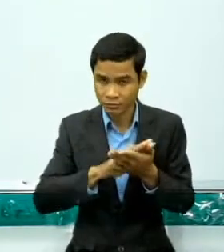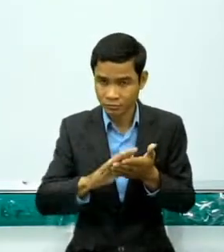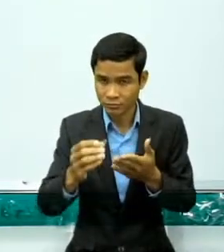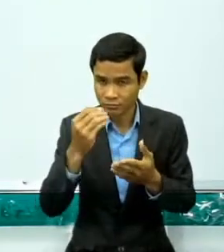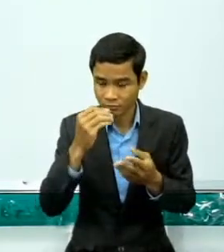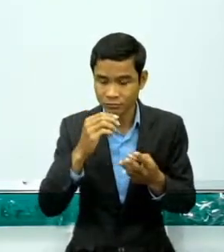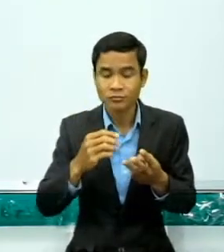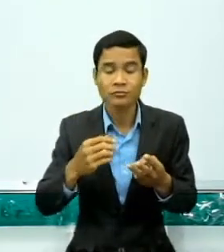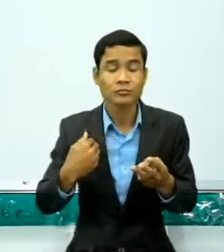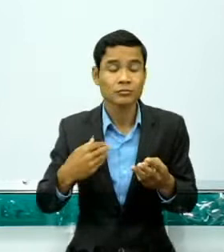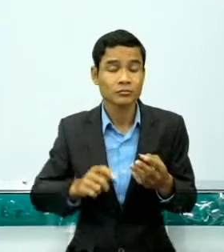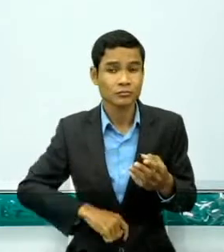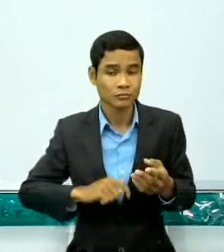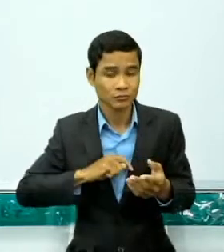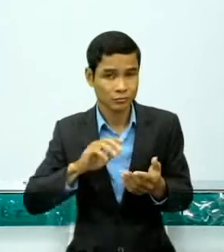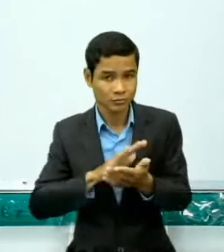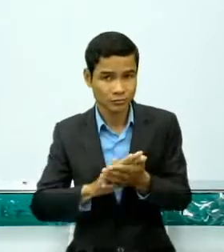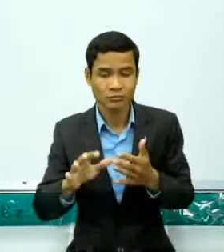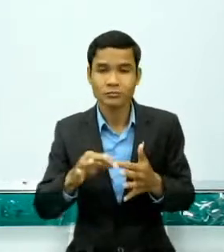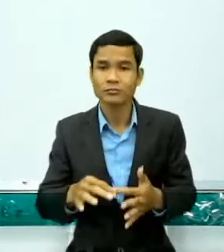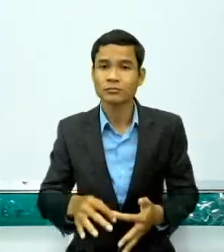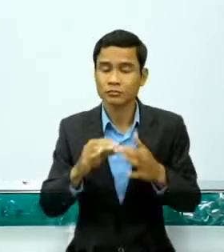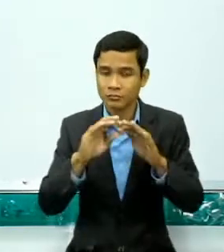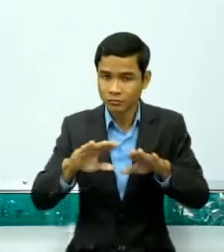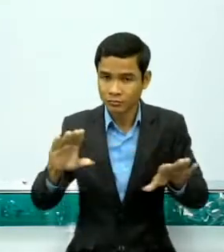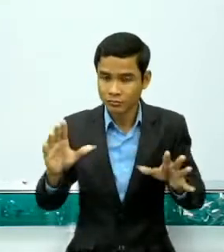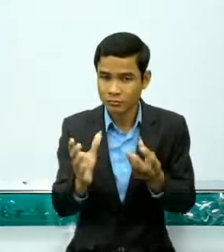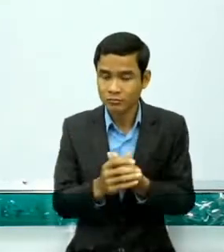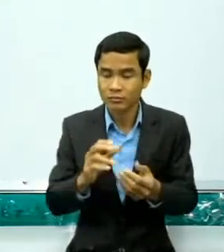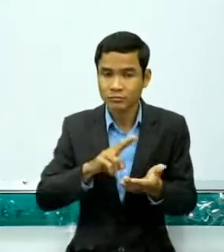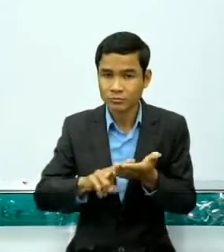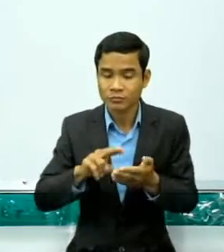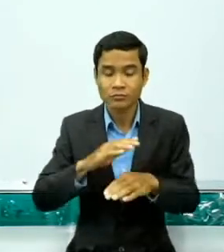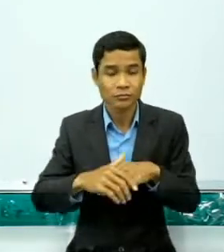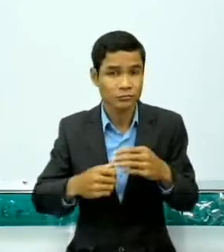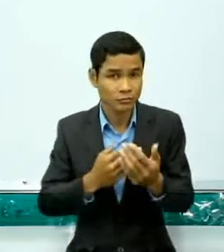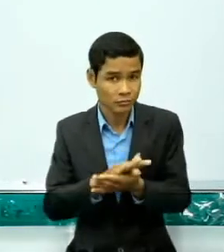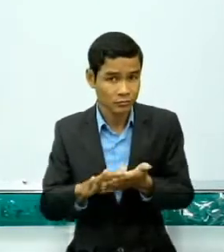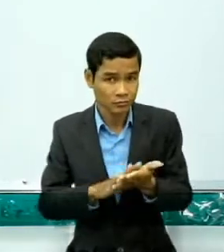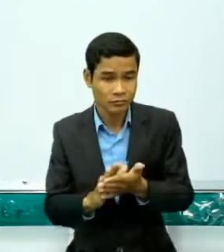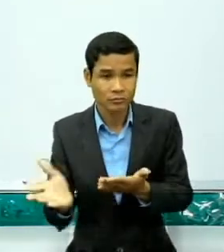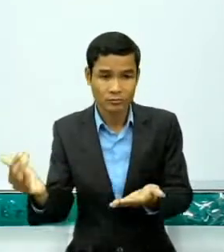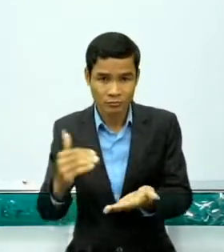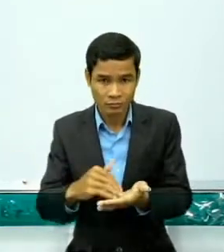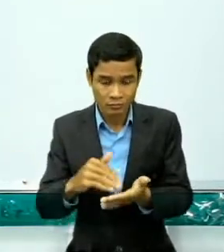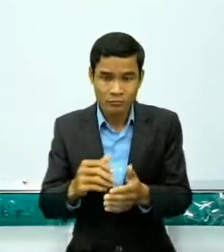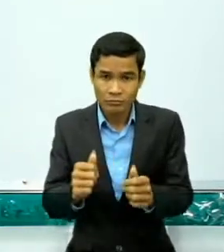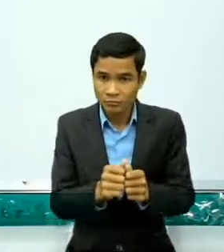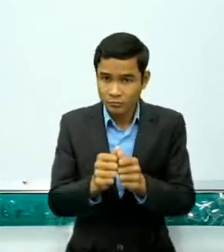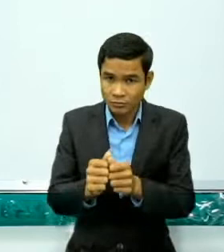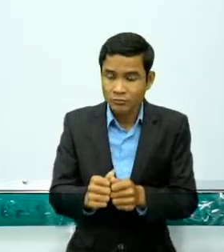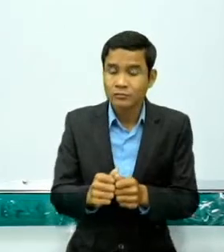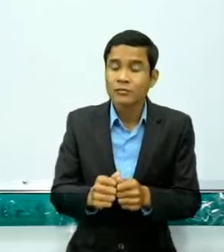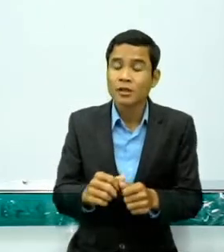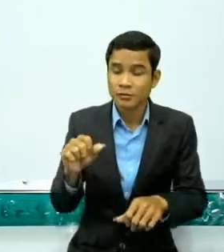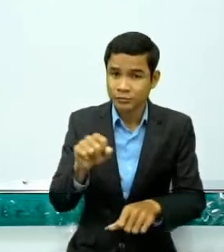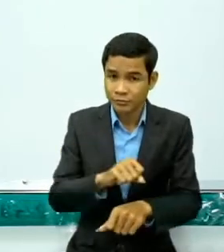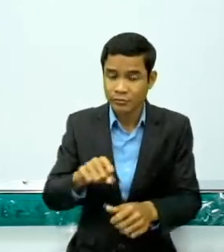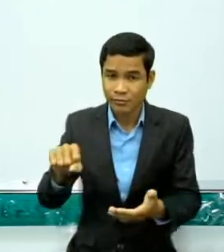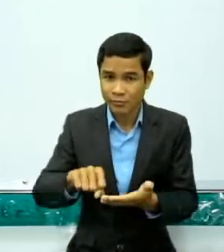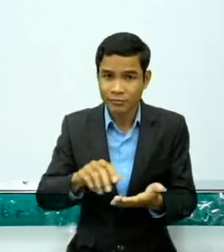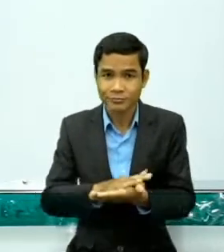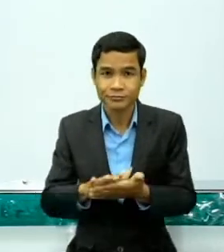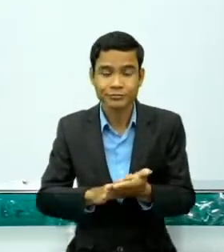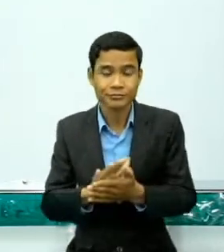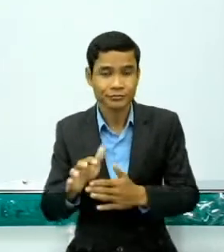នឹងរស់នៅស្អាតចាជាពិសេសជាងនេះទៅទៀតកូនត្រូវឧស្សាហ៍លាងសម្អាតដៃកូនឲ្យបានញឹកញាប់ជាមួយនឹងសាប៊ូជាឬ